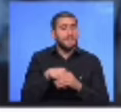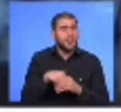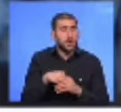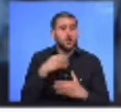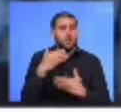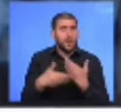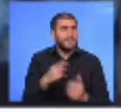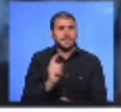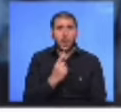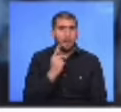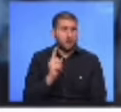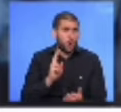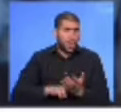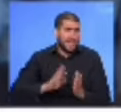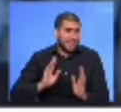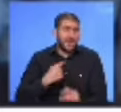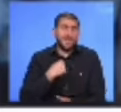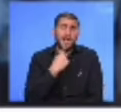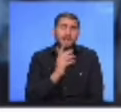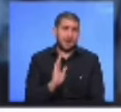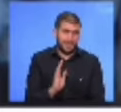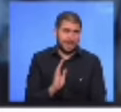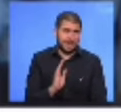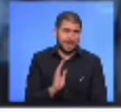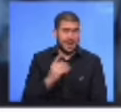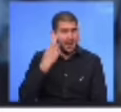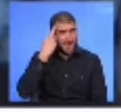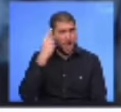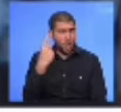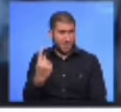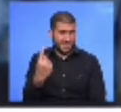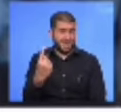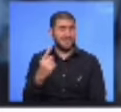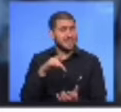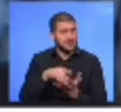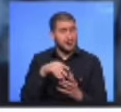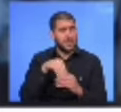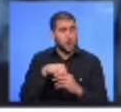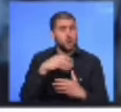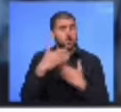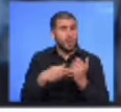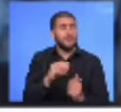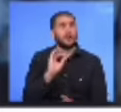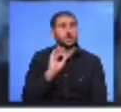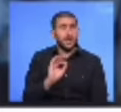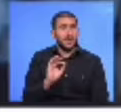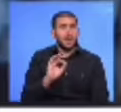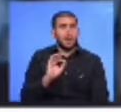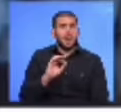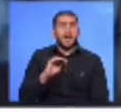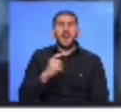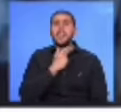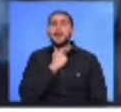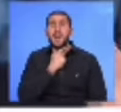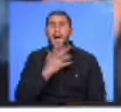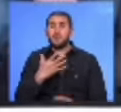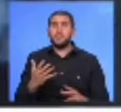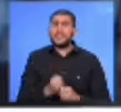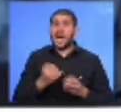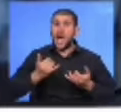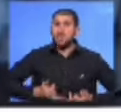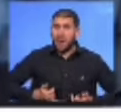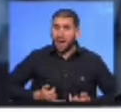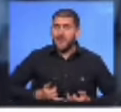שזה לא לגיטימי, אני אומר הסטארט הזה נמצא בתוך השלב של להיות או לחדול. האם הוא מצליח עכשיו